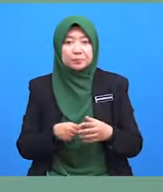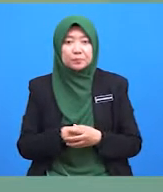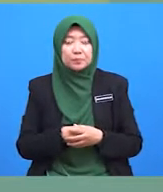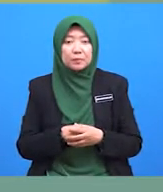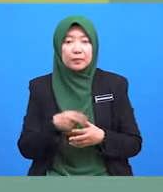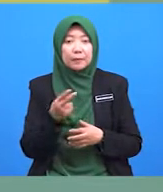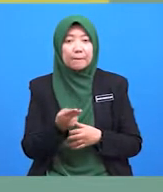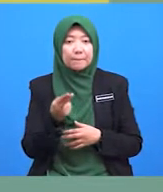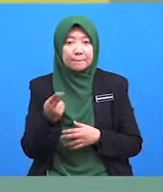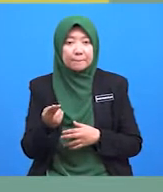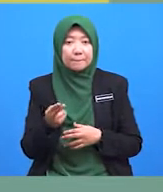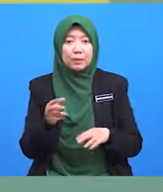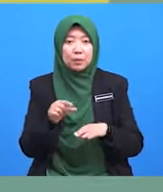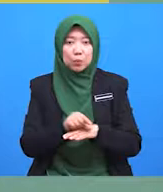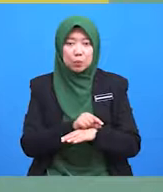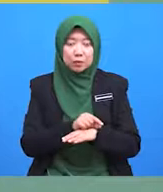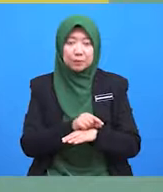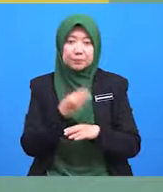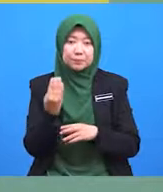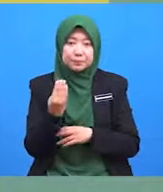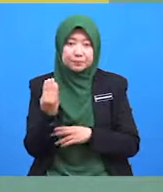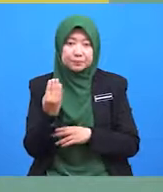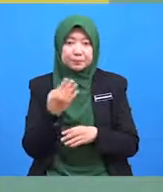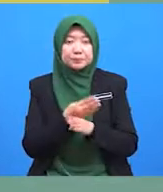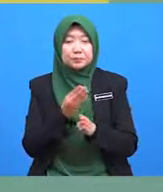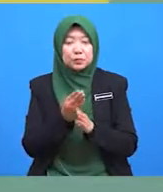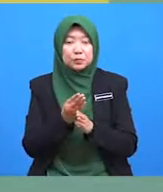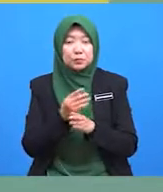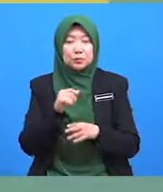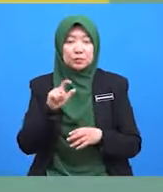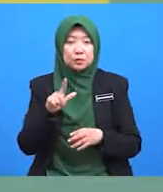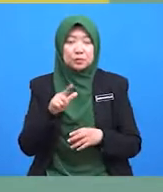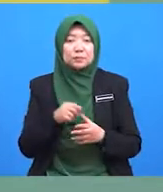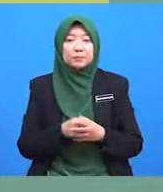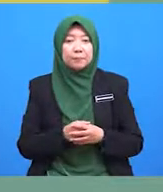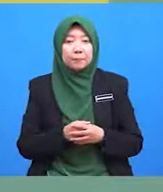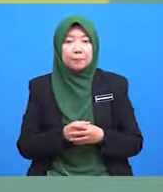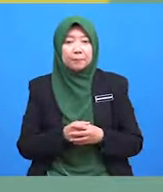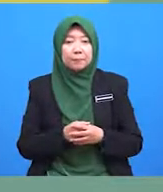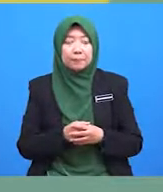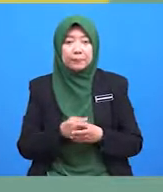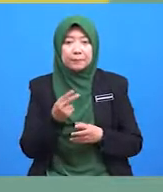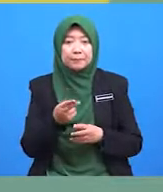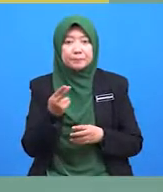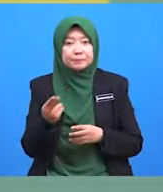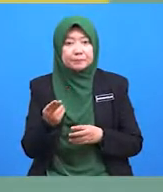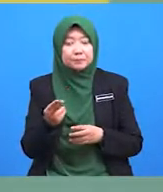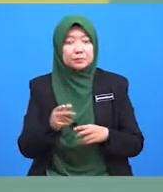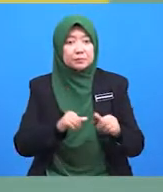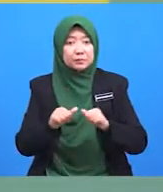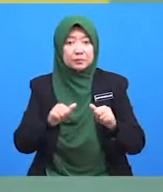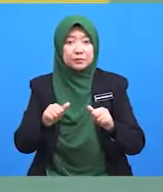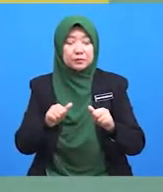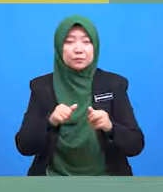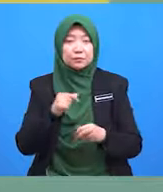Bahan atau medium yang digunakan biasanya berbentuk gel atau ampul. Bahan dan medium yang aktif seperti